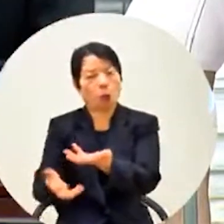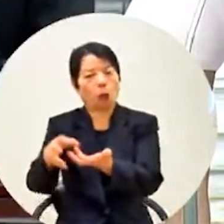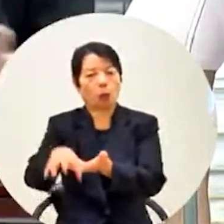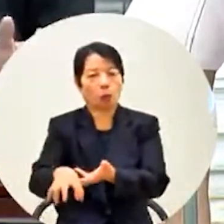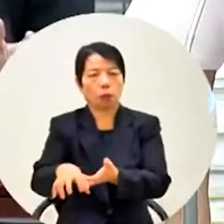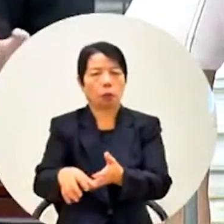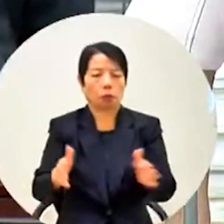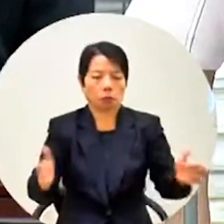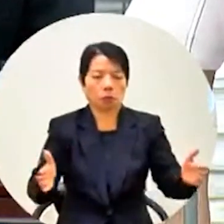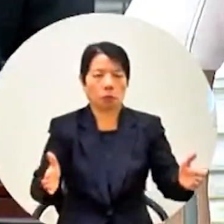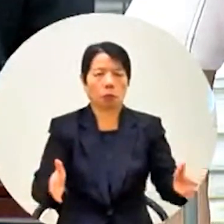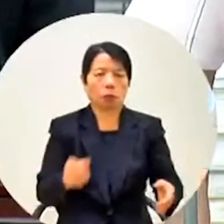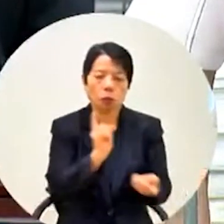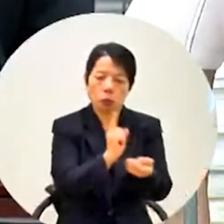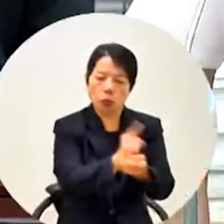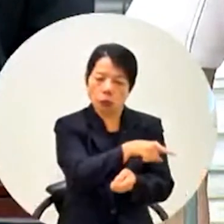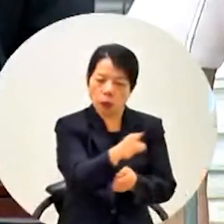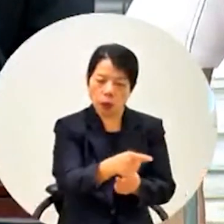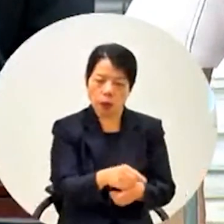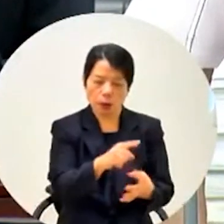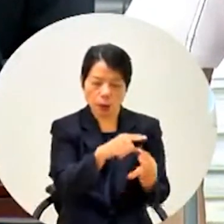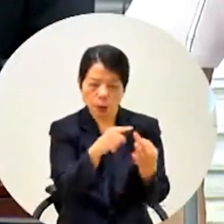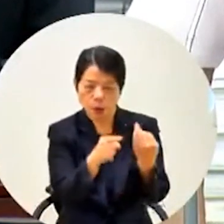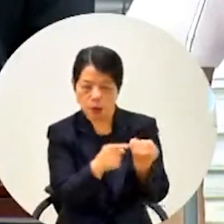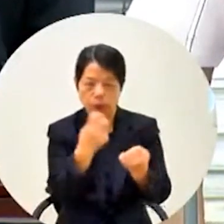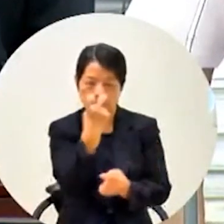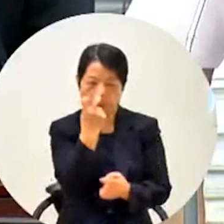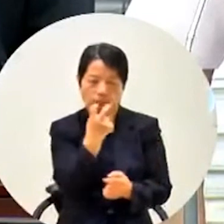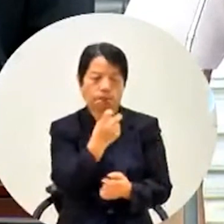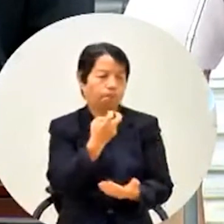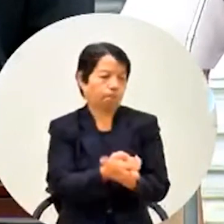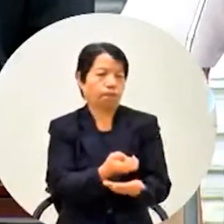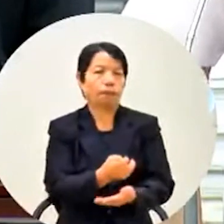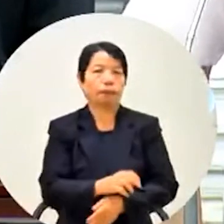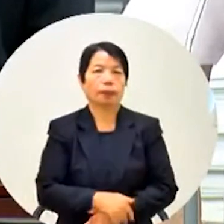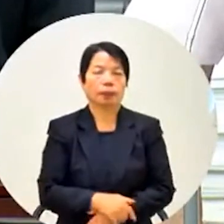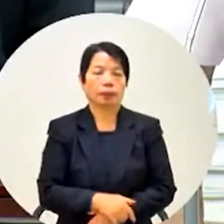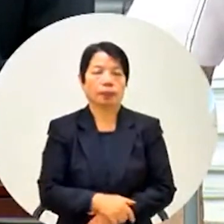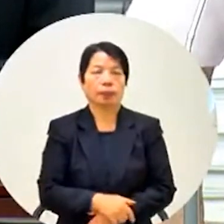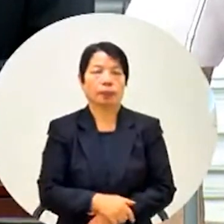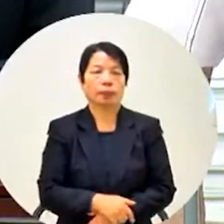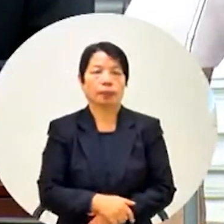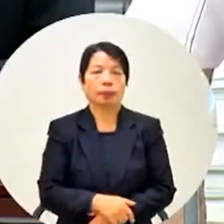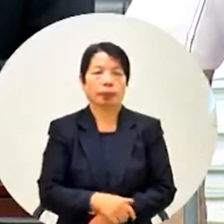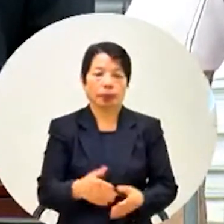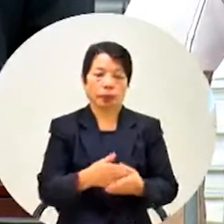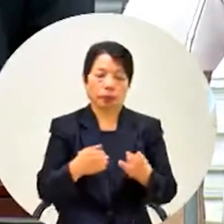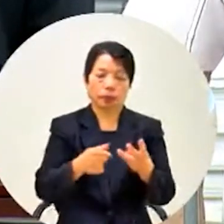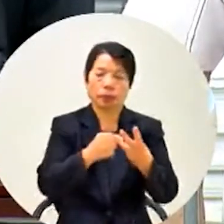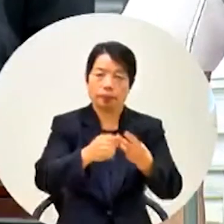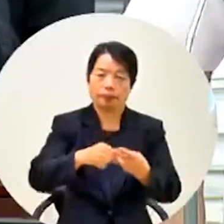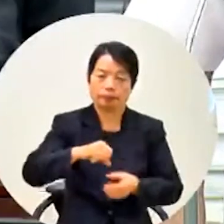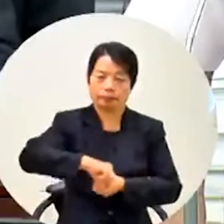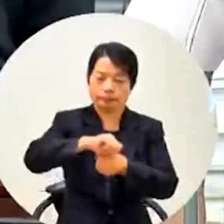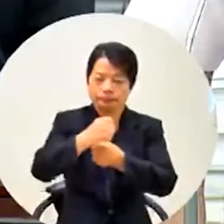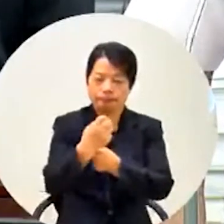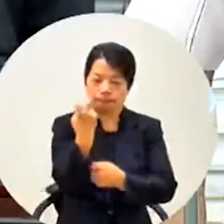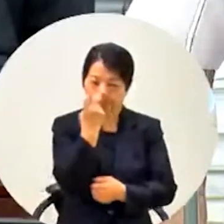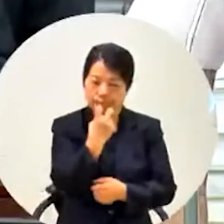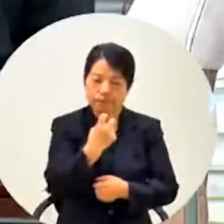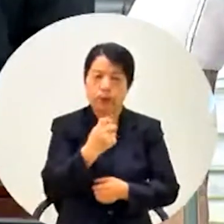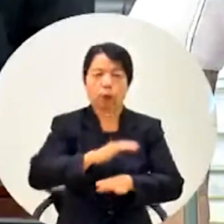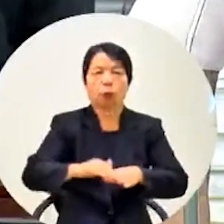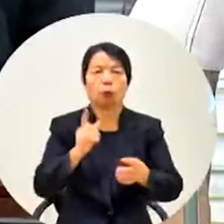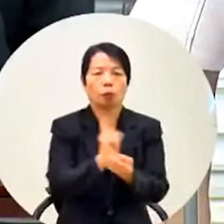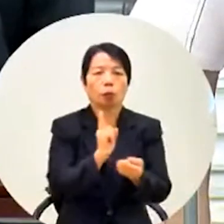到餐桌这个溯源的管理，我们把它做好。啊，第三就是我们加强查验。哦、我们卫生局跟其他五家的民